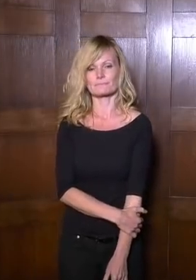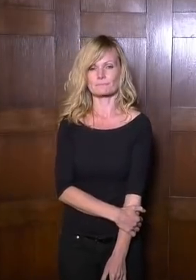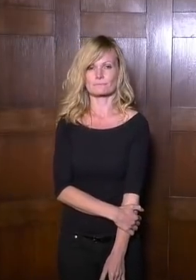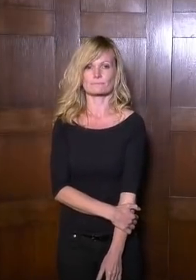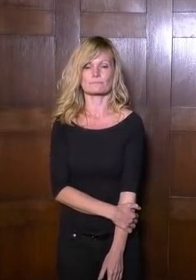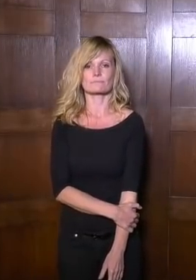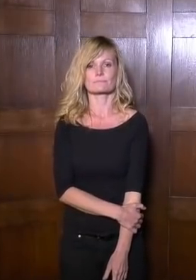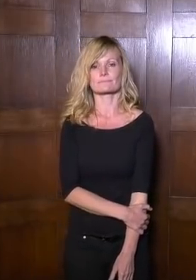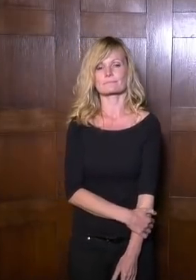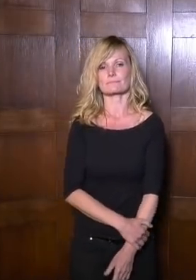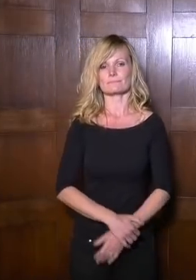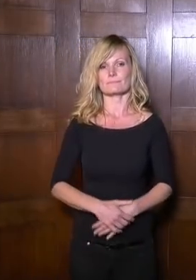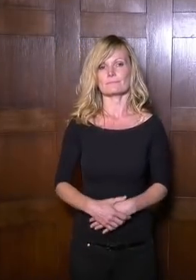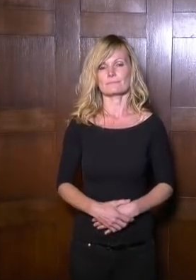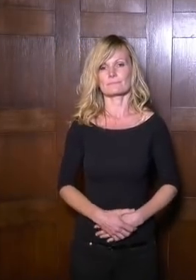Kessica. Und